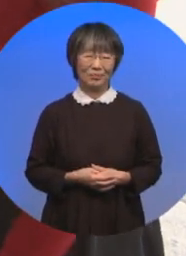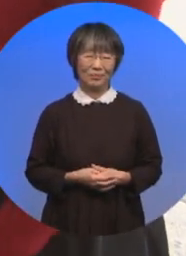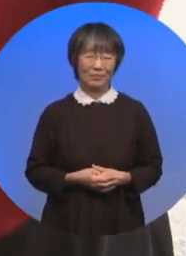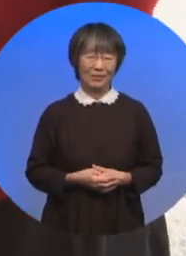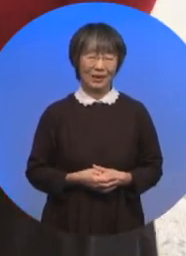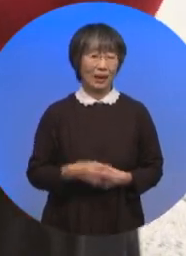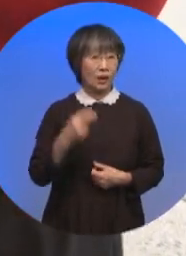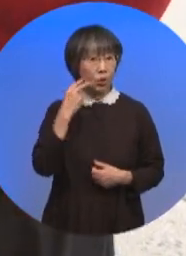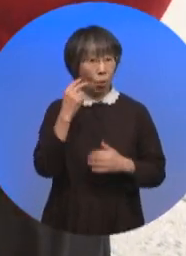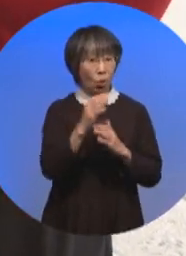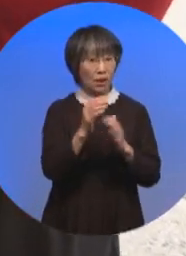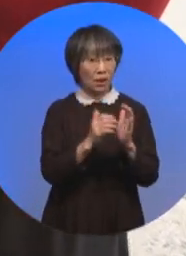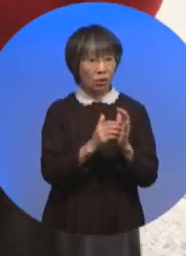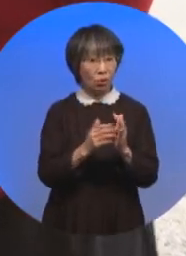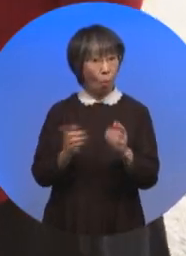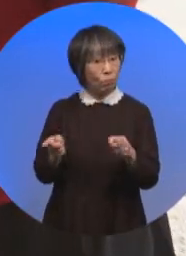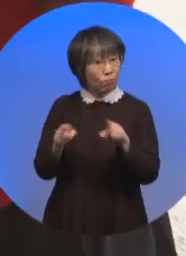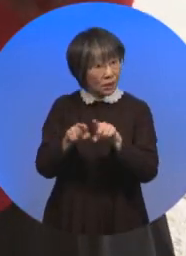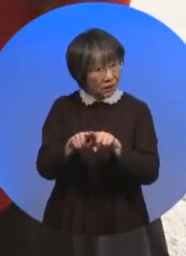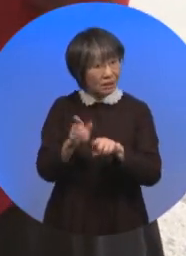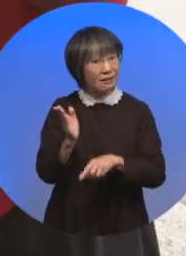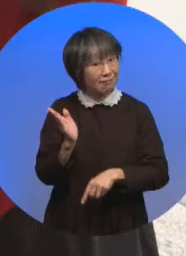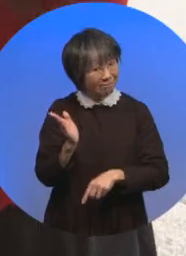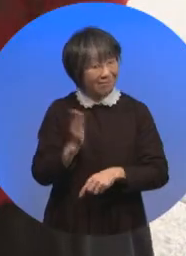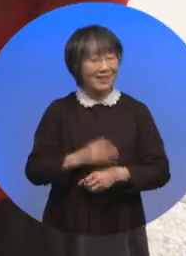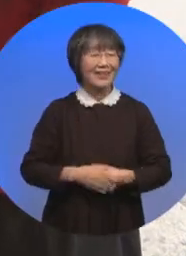下りやらんでええねん。 松竹コンビです。